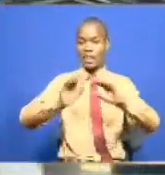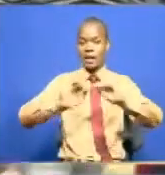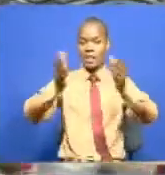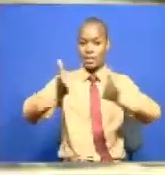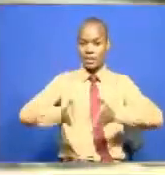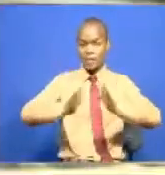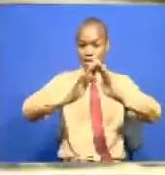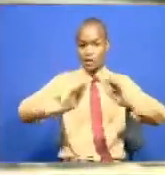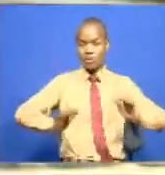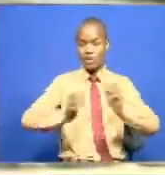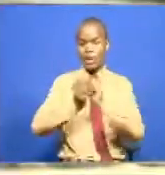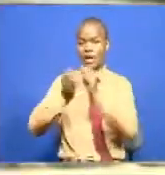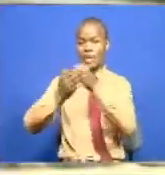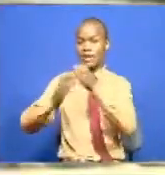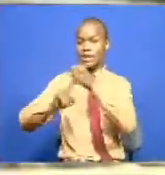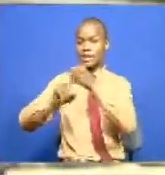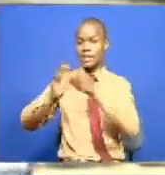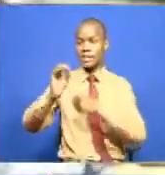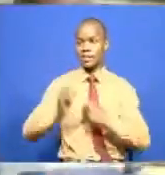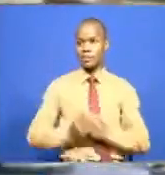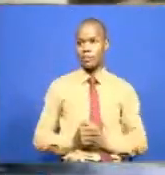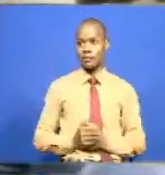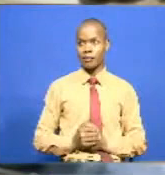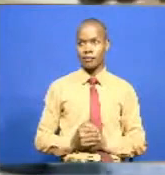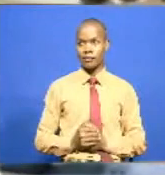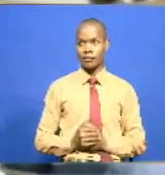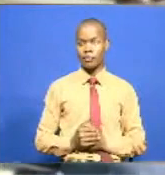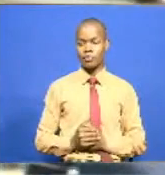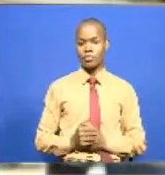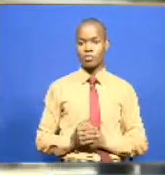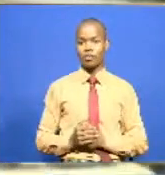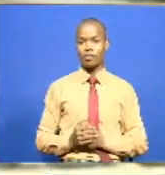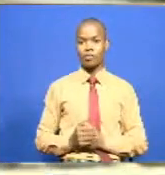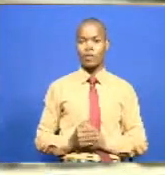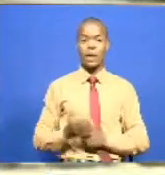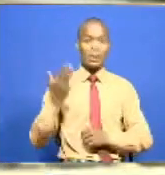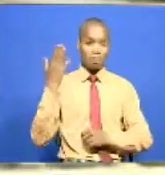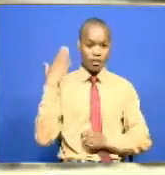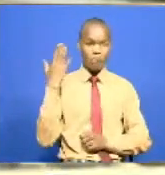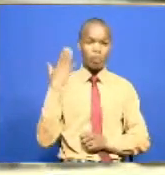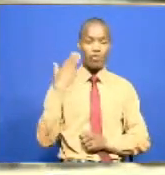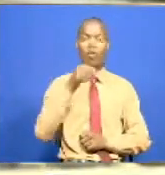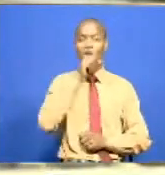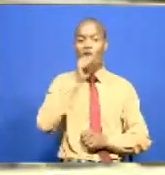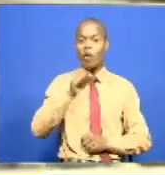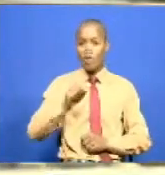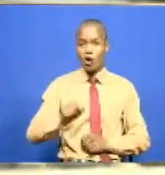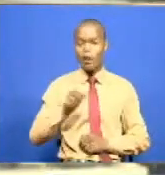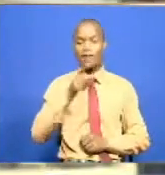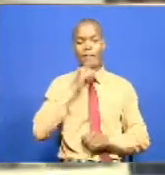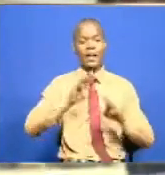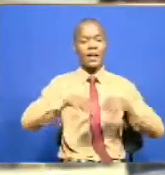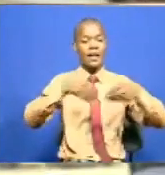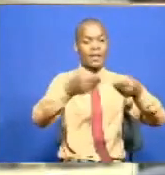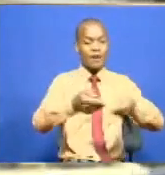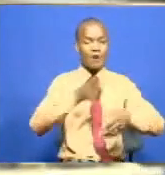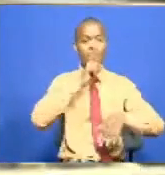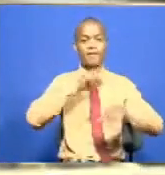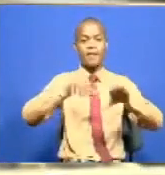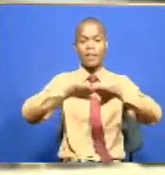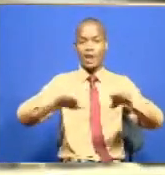1960s. Wale wazee wetu sasa kwa moyo wa huruma wakawapa, si ujinga waliotolewa. Ilipokuja kuandikisha usajili wa